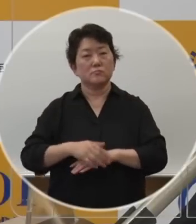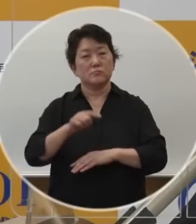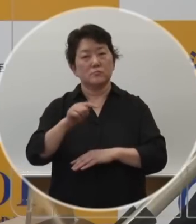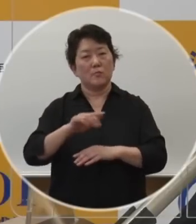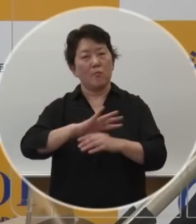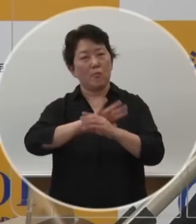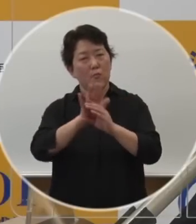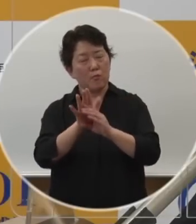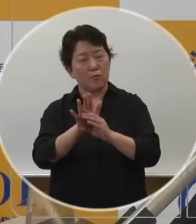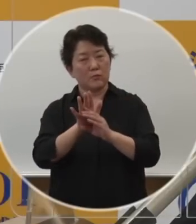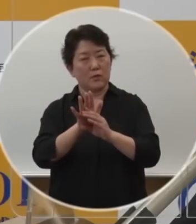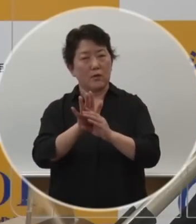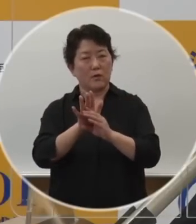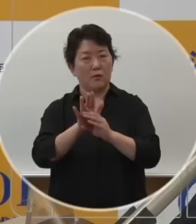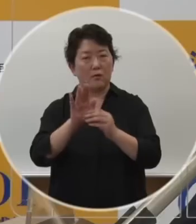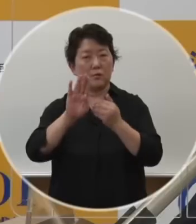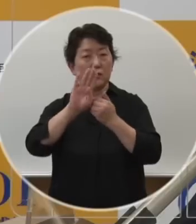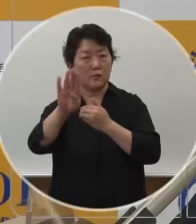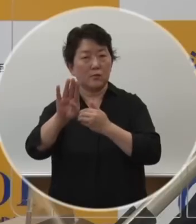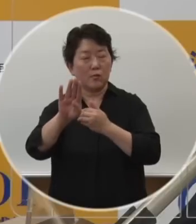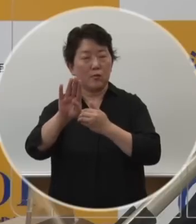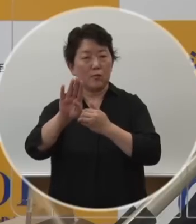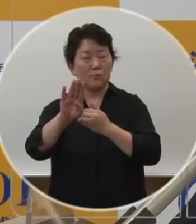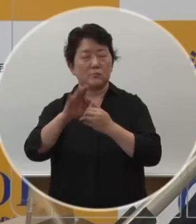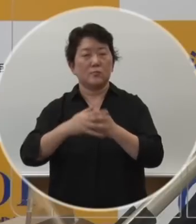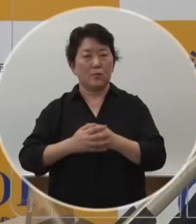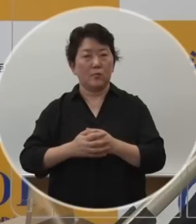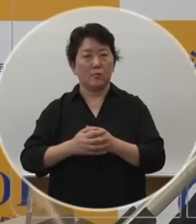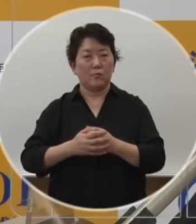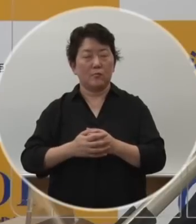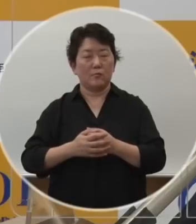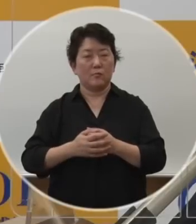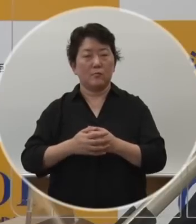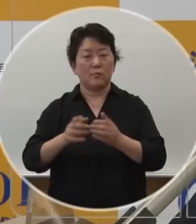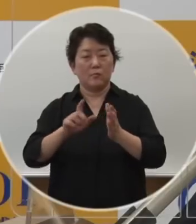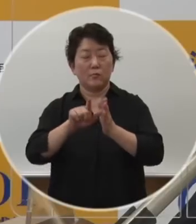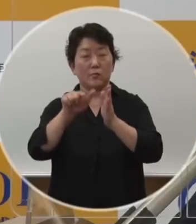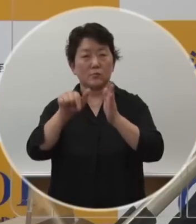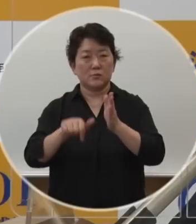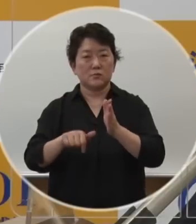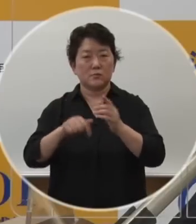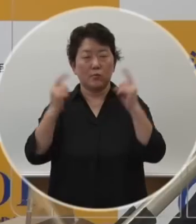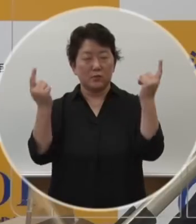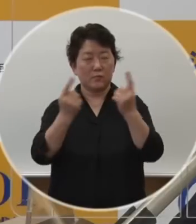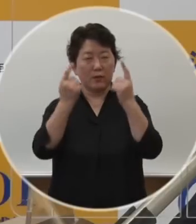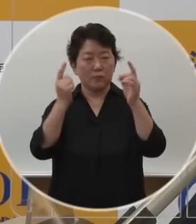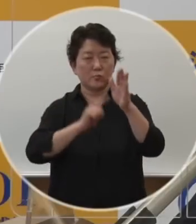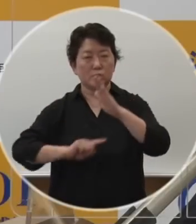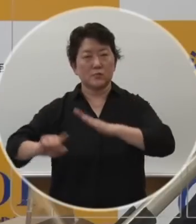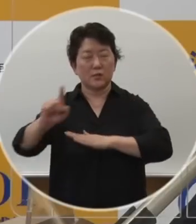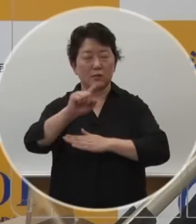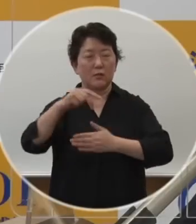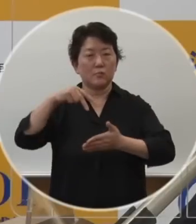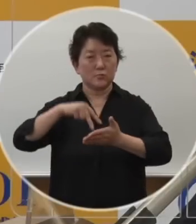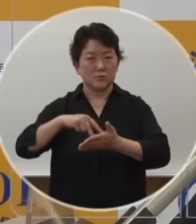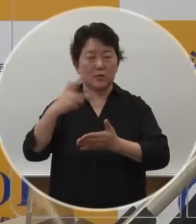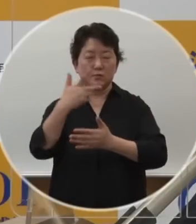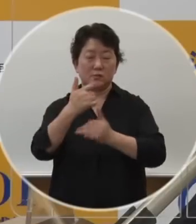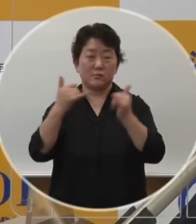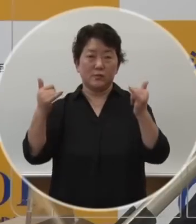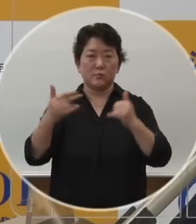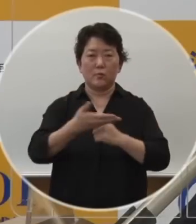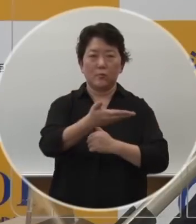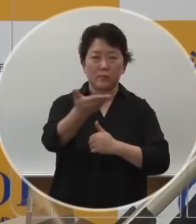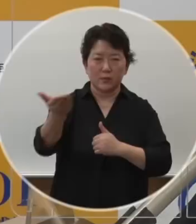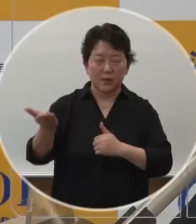代における新しい祭り、ニューノーマルの時代を切り開く先駆けとなるイベントとして、市民の皆さ